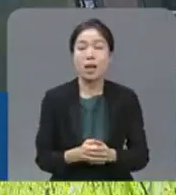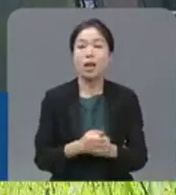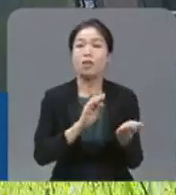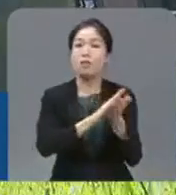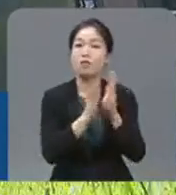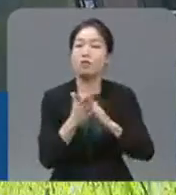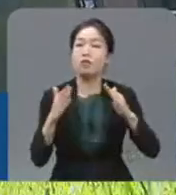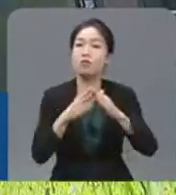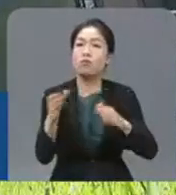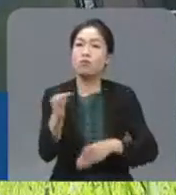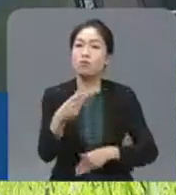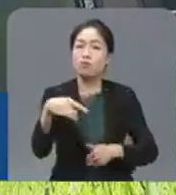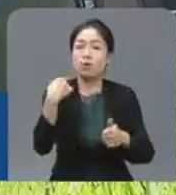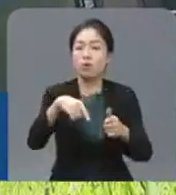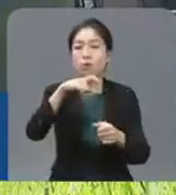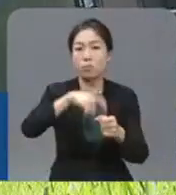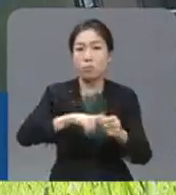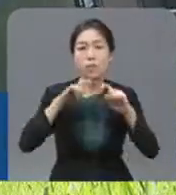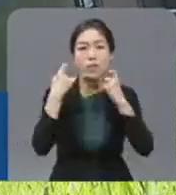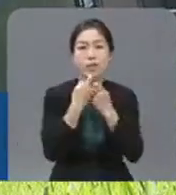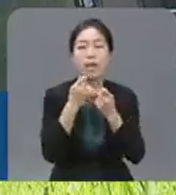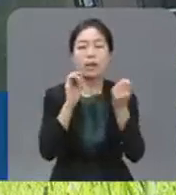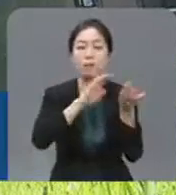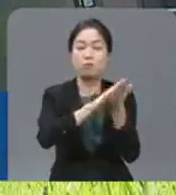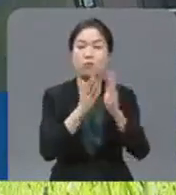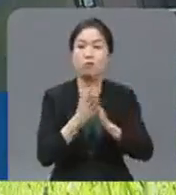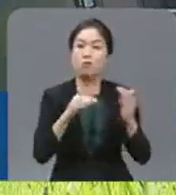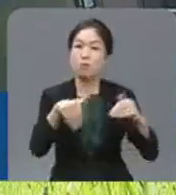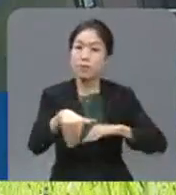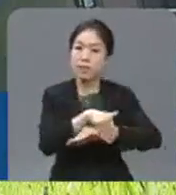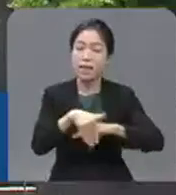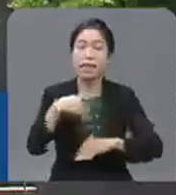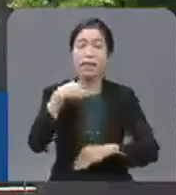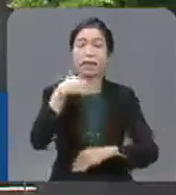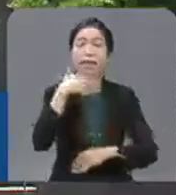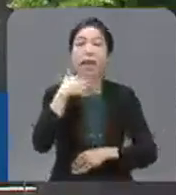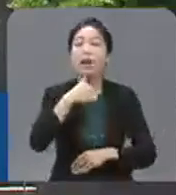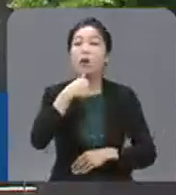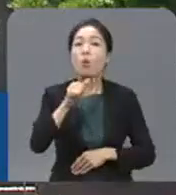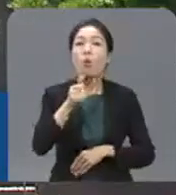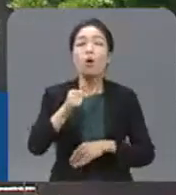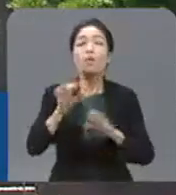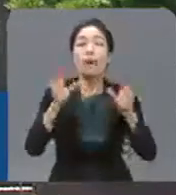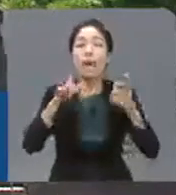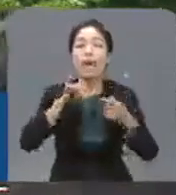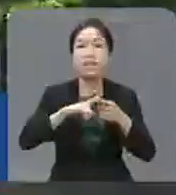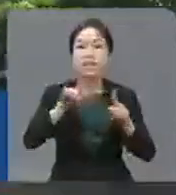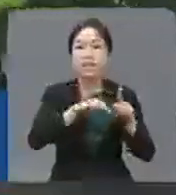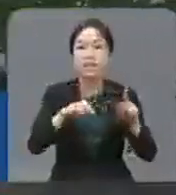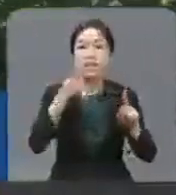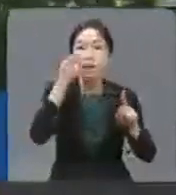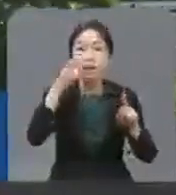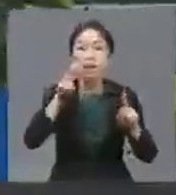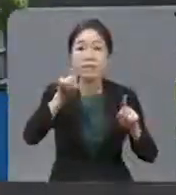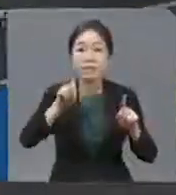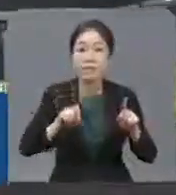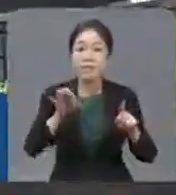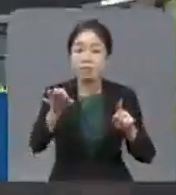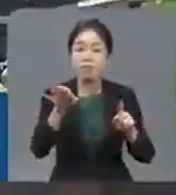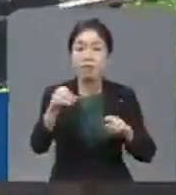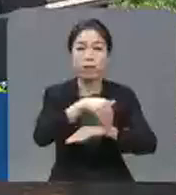유치원 무상교육을 위해 사립유치원에 다니는 만 5세 원활의 대상으로 1인당 월 10만원씩 지원할